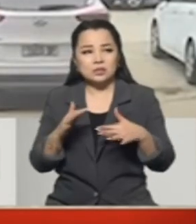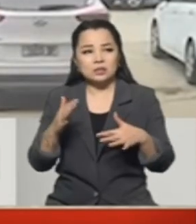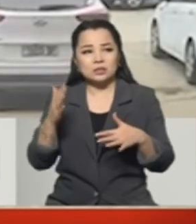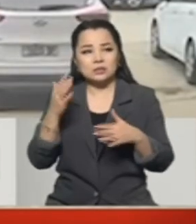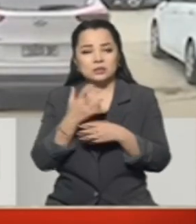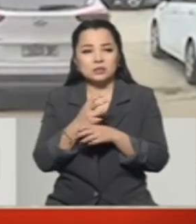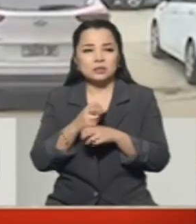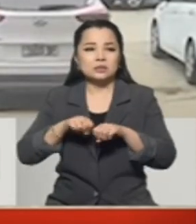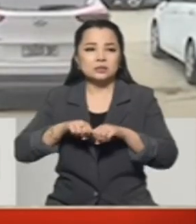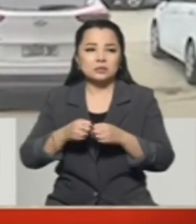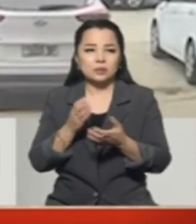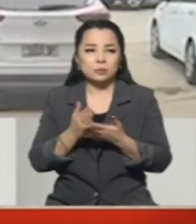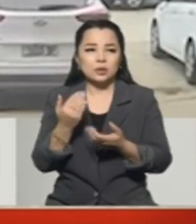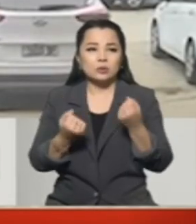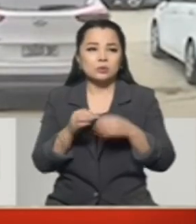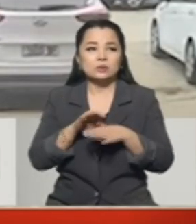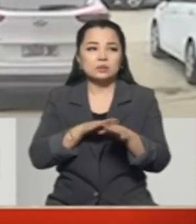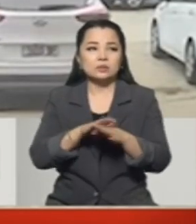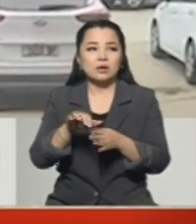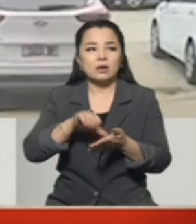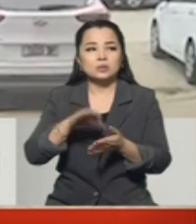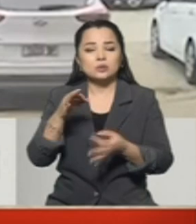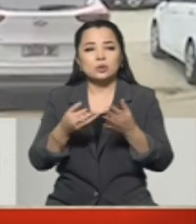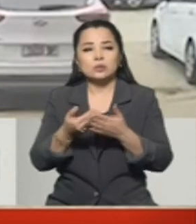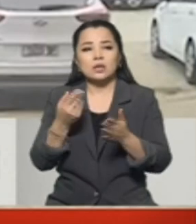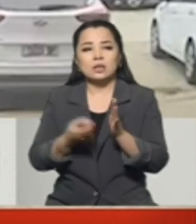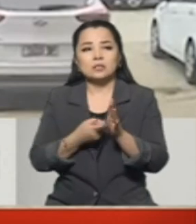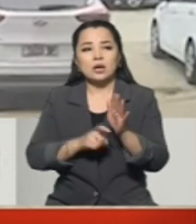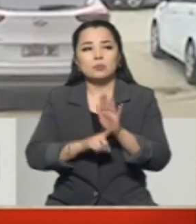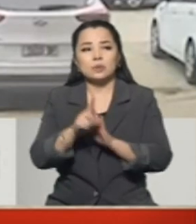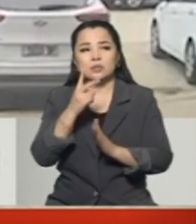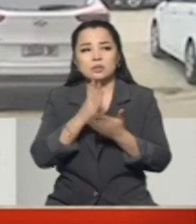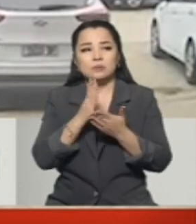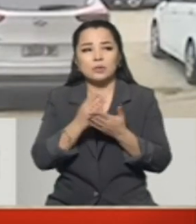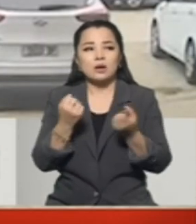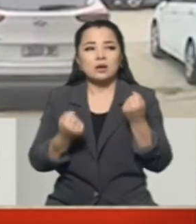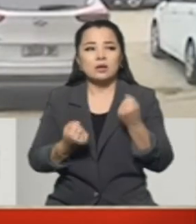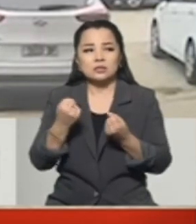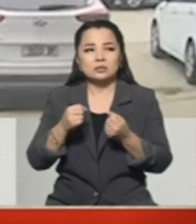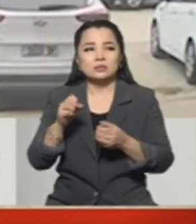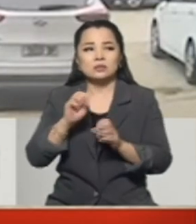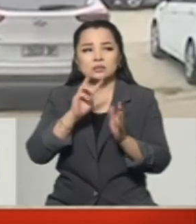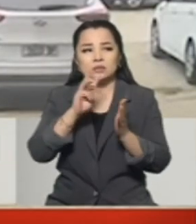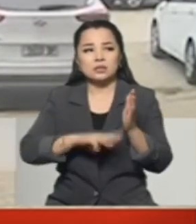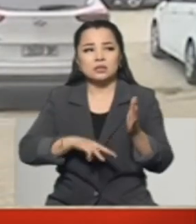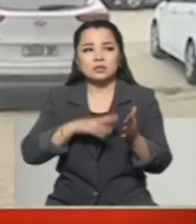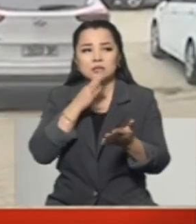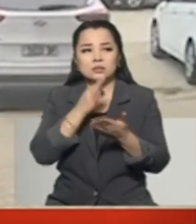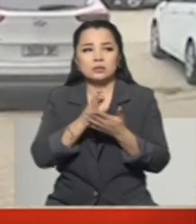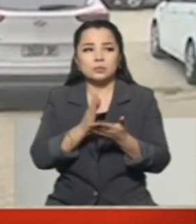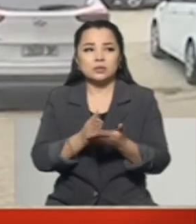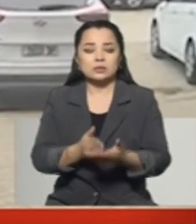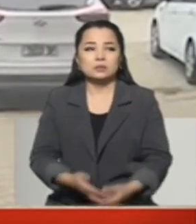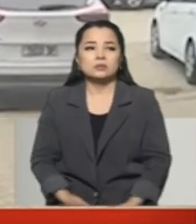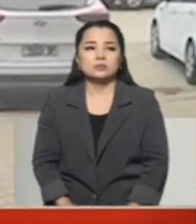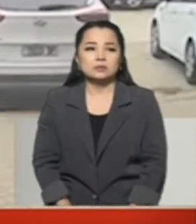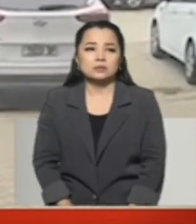сүйегі сынған. Көлік жүргізушісіне қатысты сотқа дейінгі тергеу басталды. Автокөлік айып тұрағына қойылған.